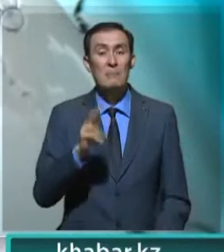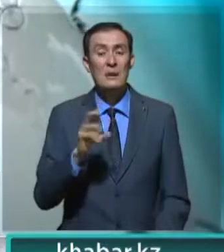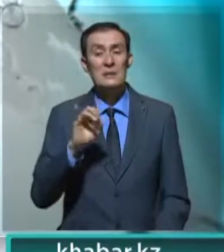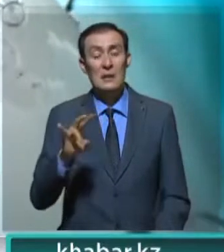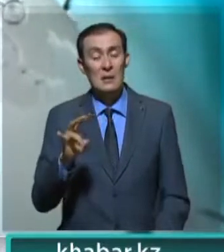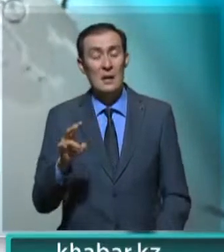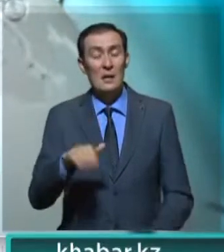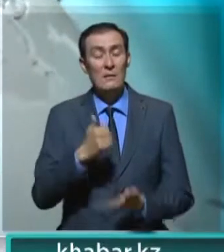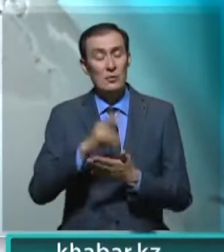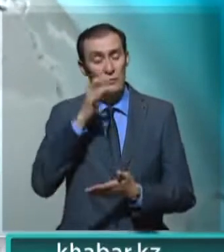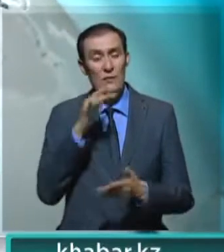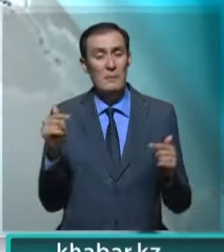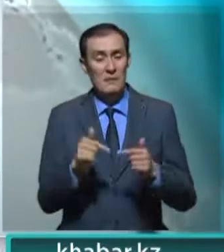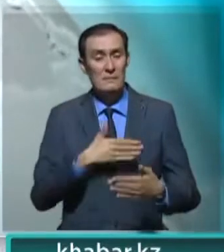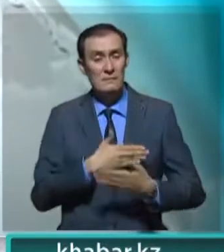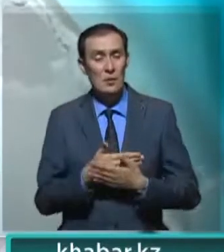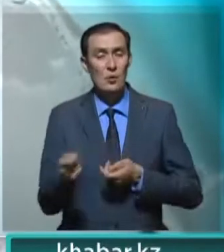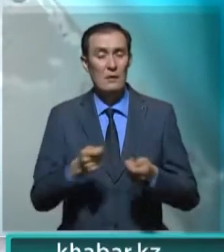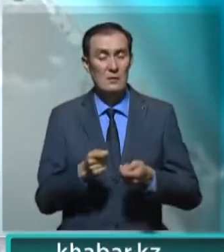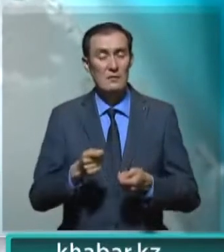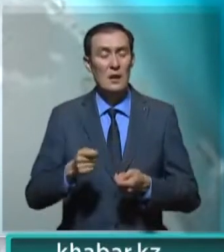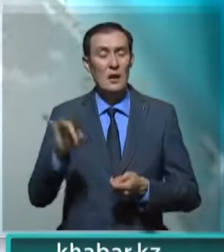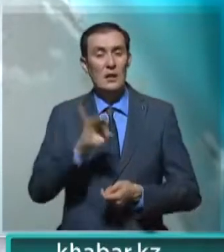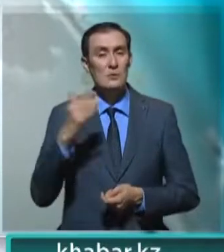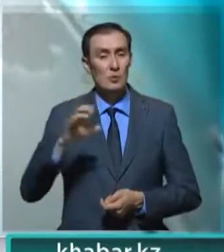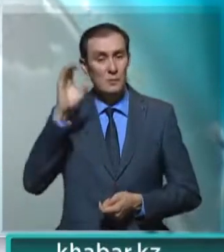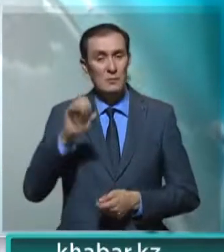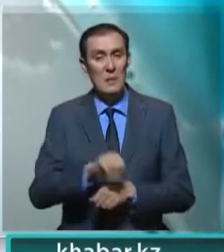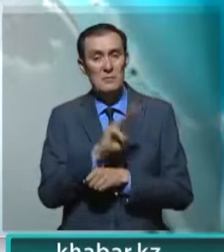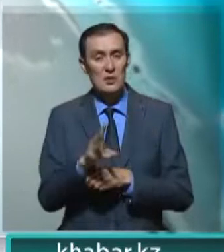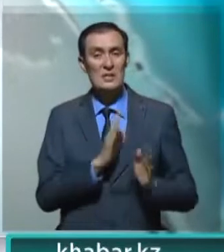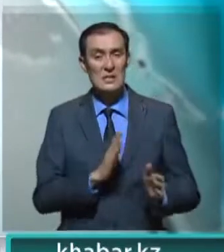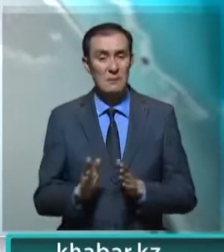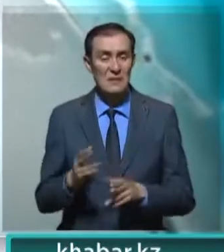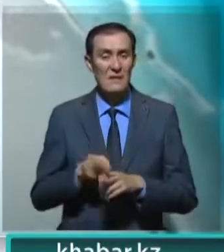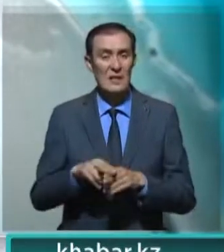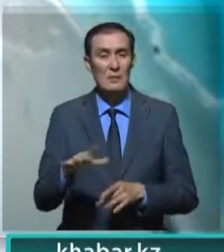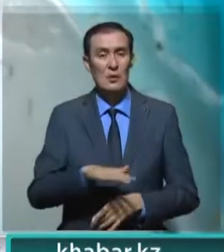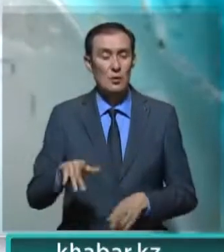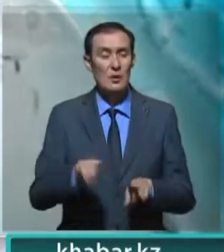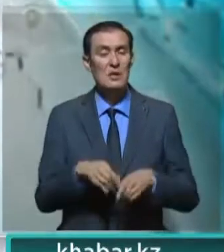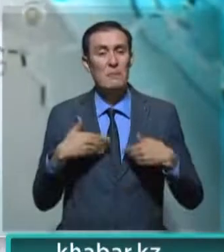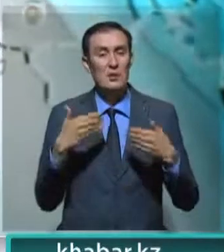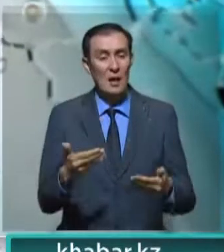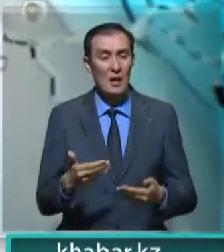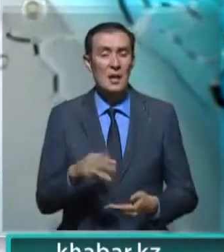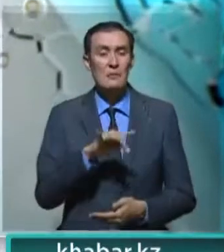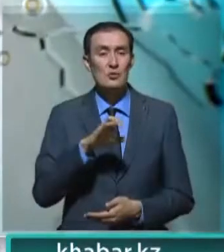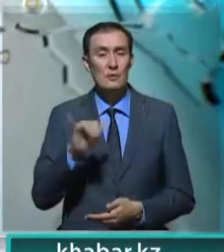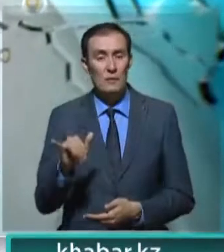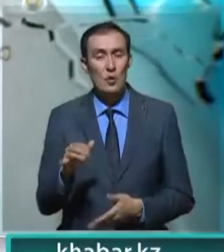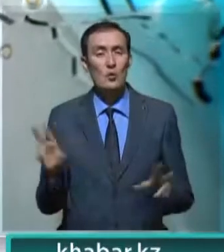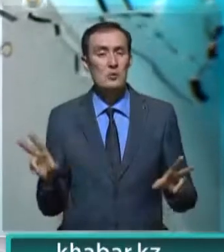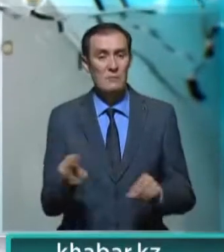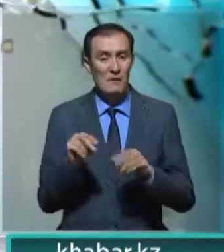отметил своевременность решений руководства братской республики по обеспечению стабильности в этом регионе он также пожелал шавкат умер азии его